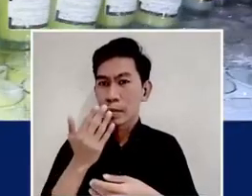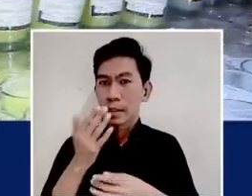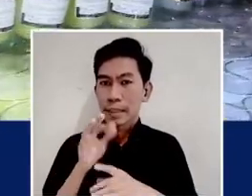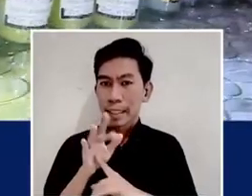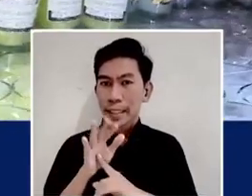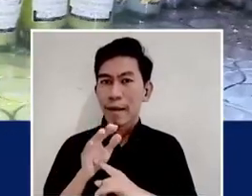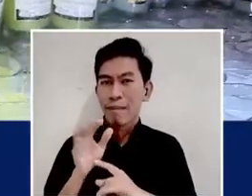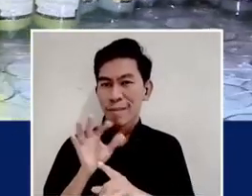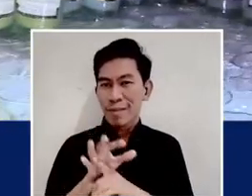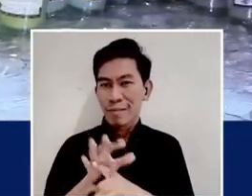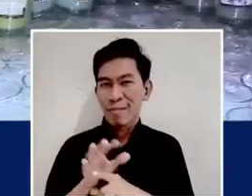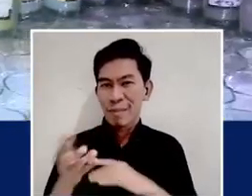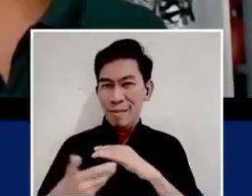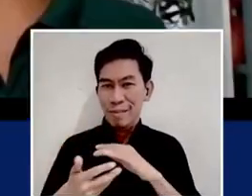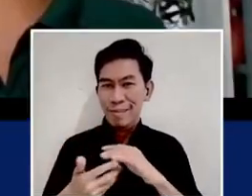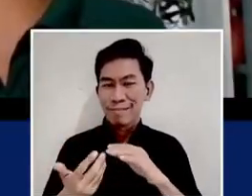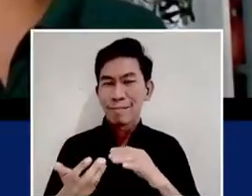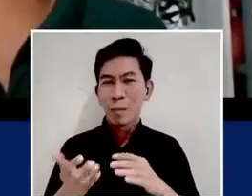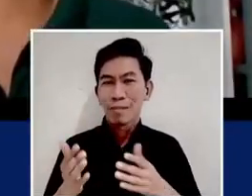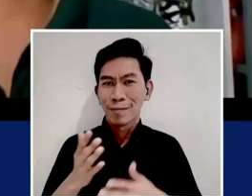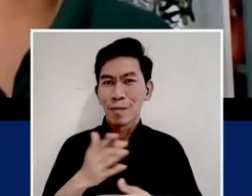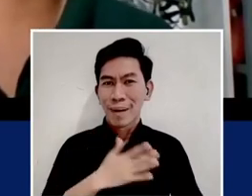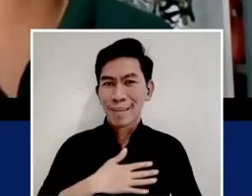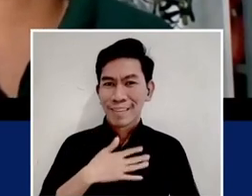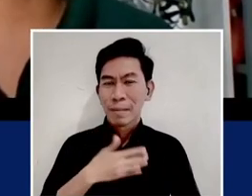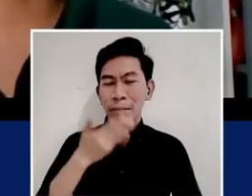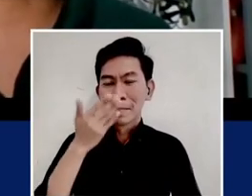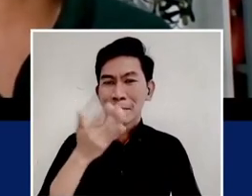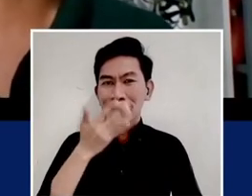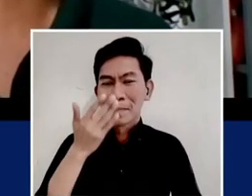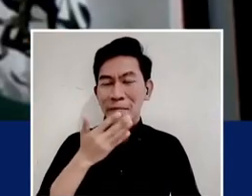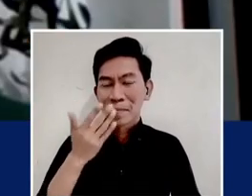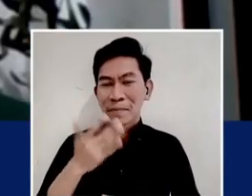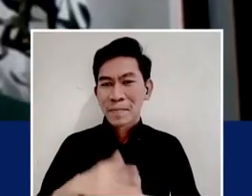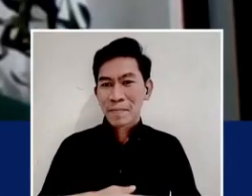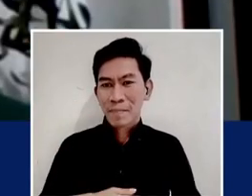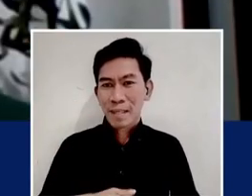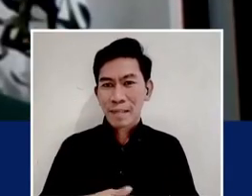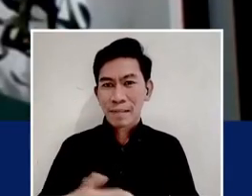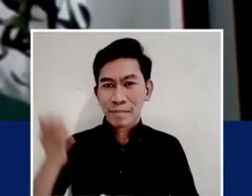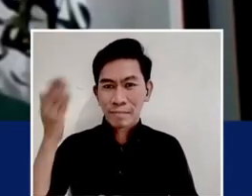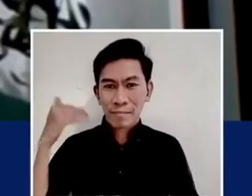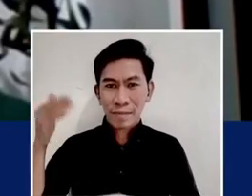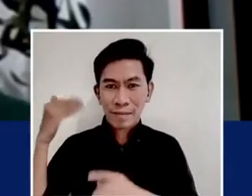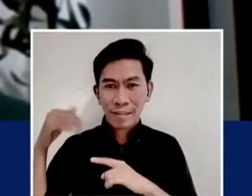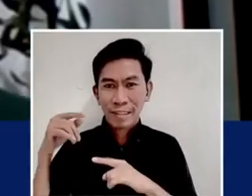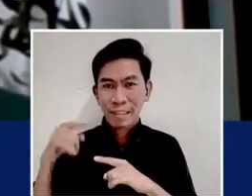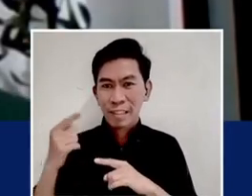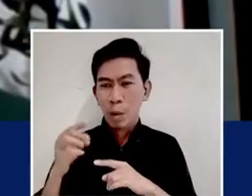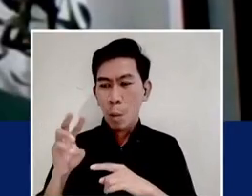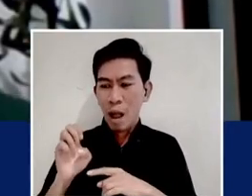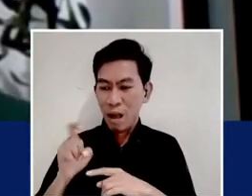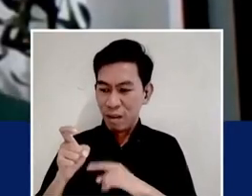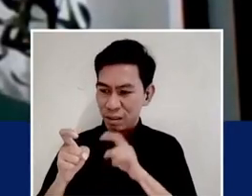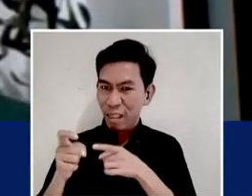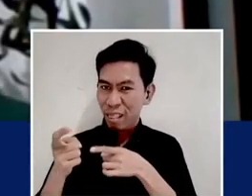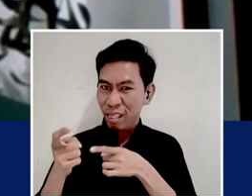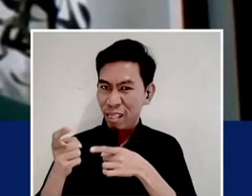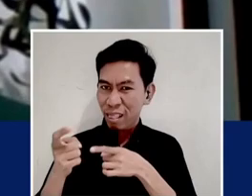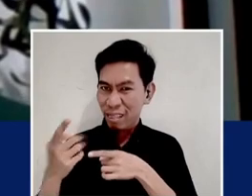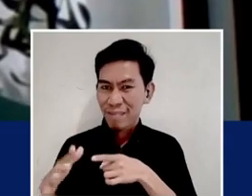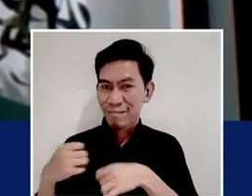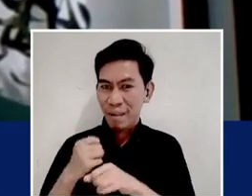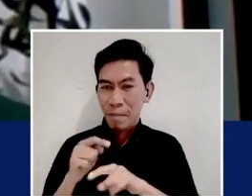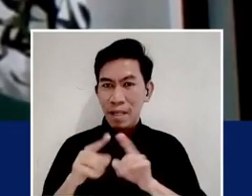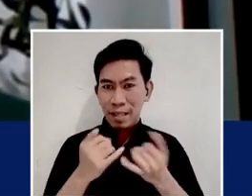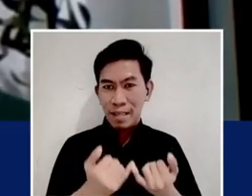gusto nila nang naaamoy na mabango. Dati po kasi para finwax lang kami umiikot sa paggawa. Ngayon po meron na tayong